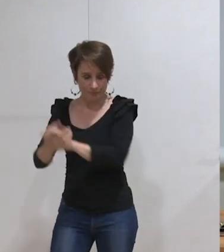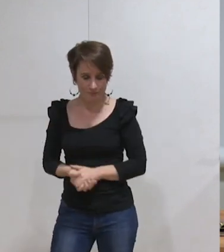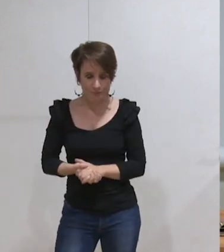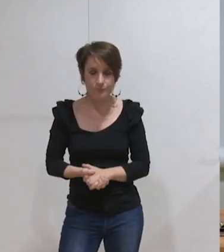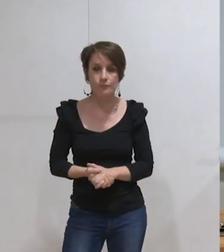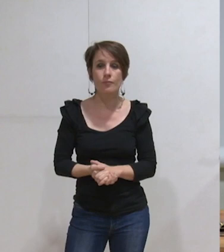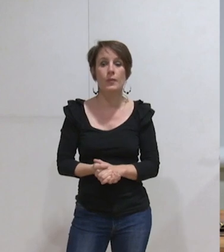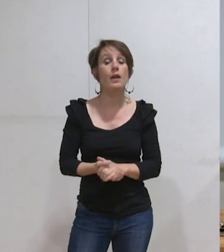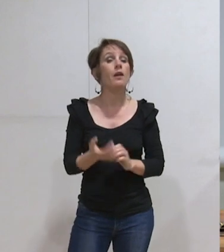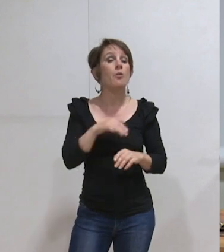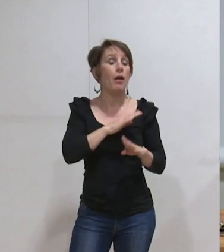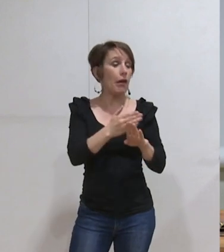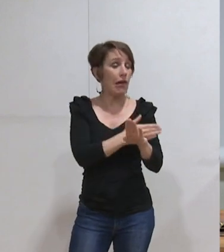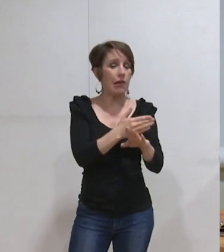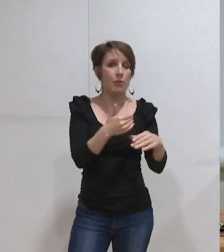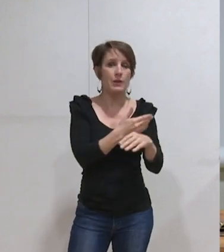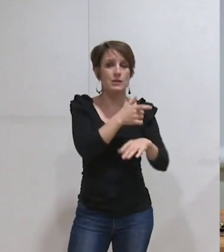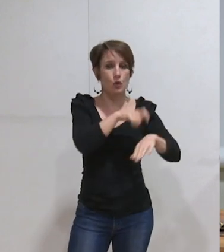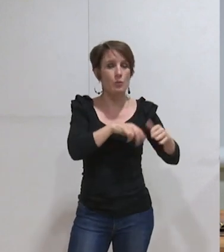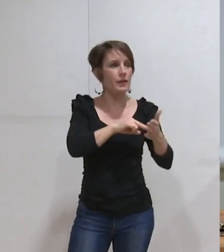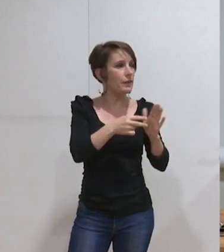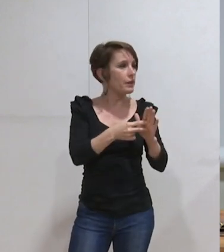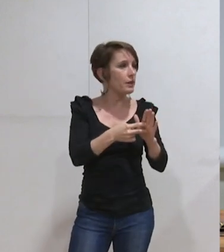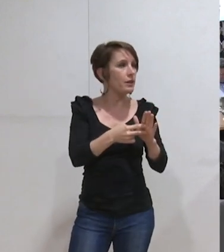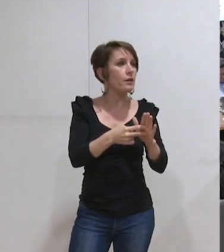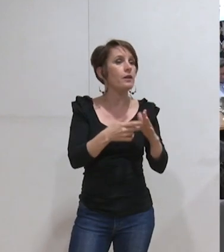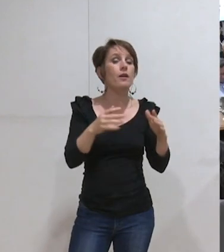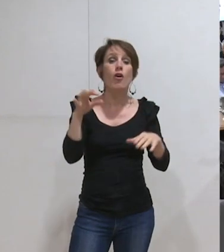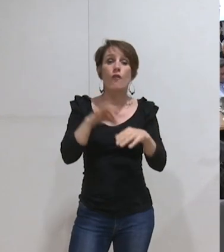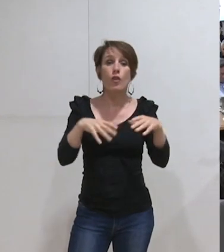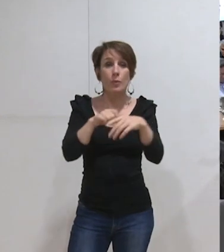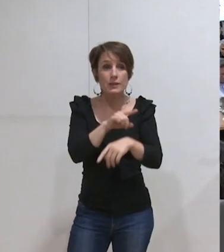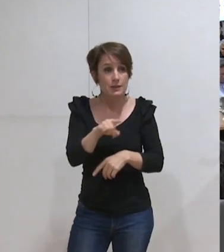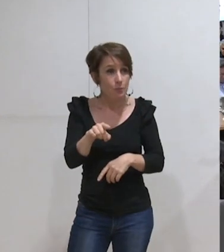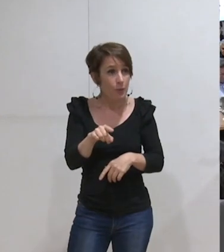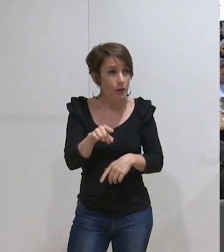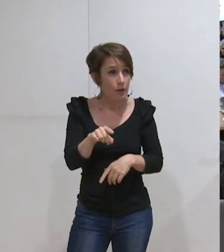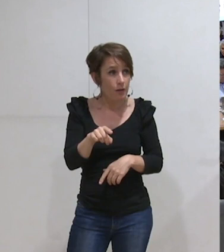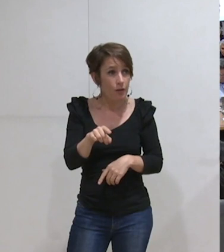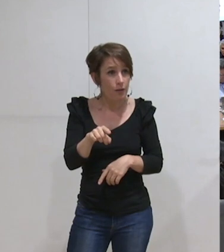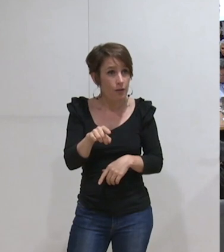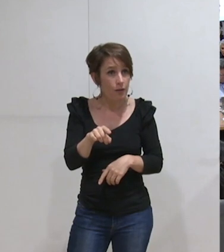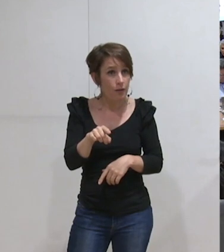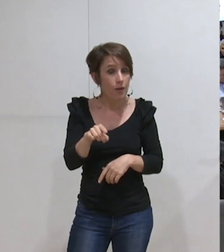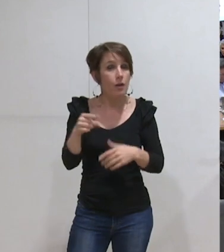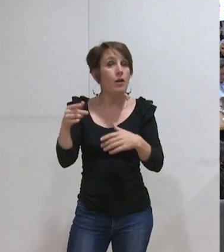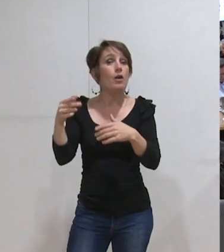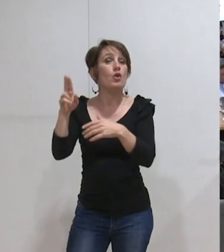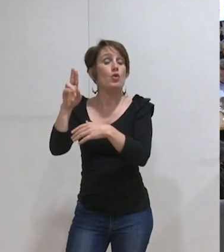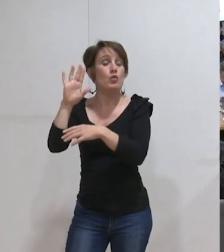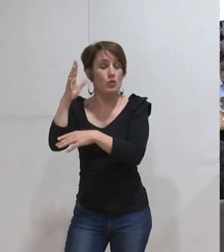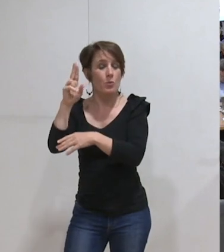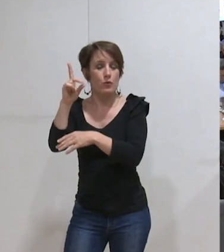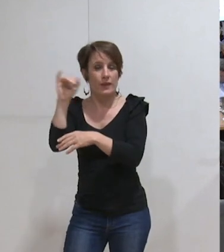suite au comité technique pardon qui ne prend pas part au vote grâce euh groupe udi UMP